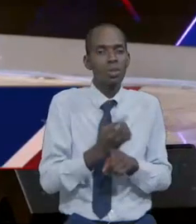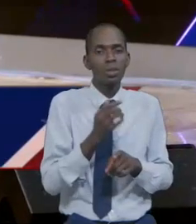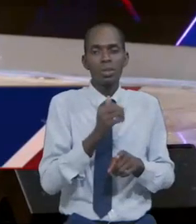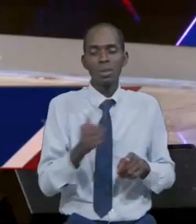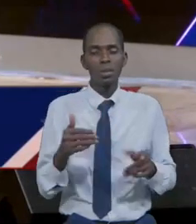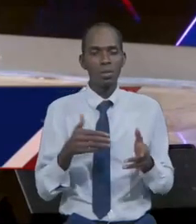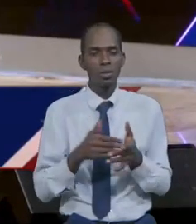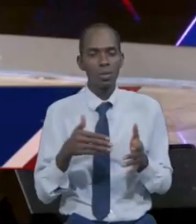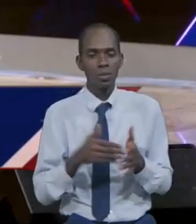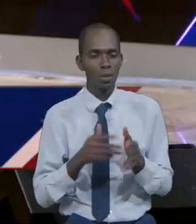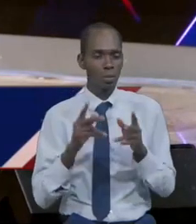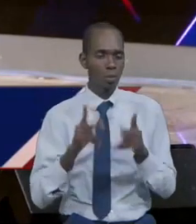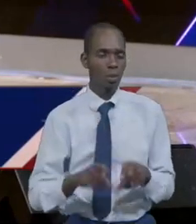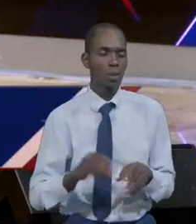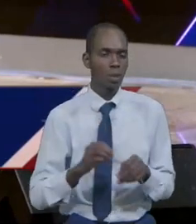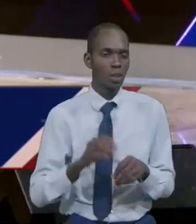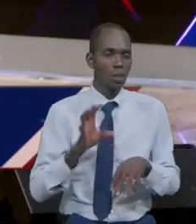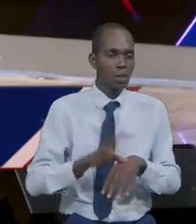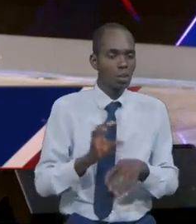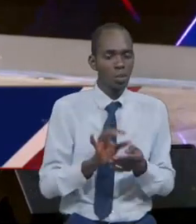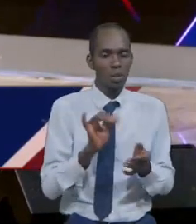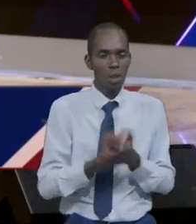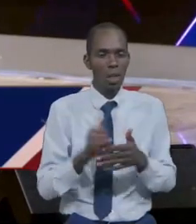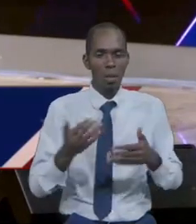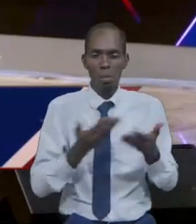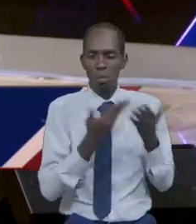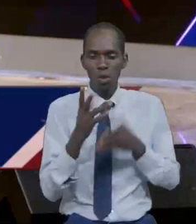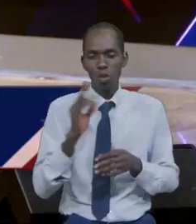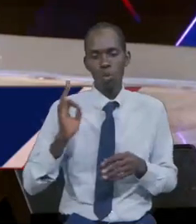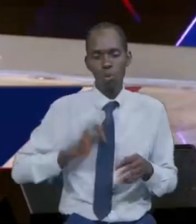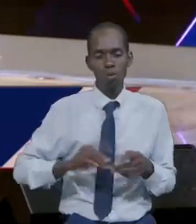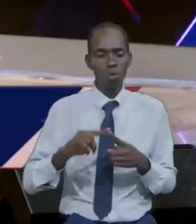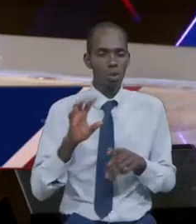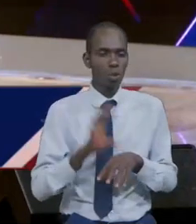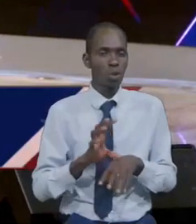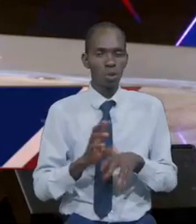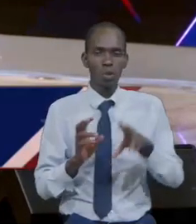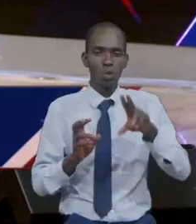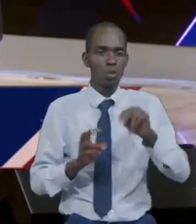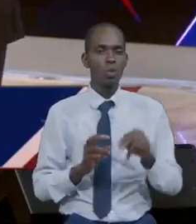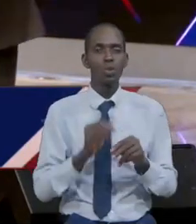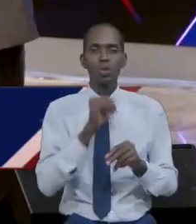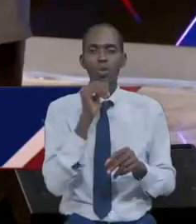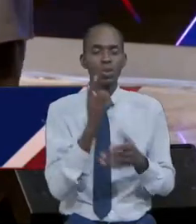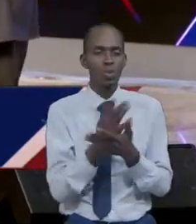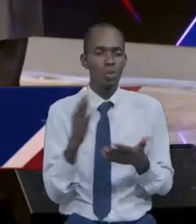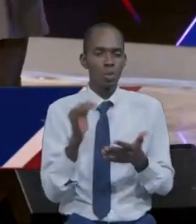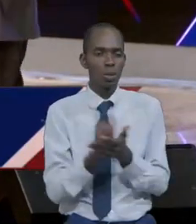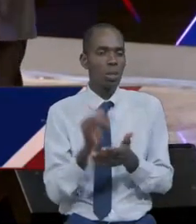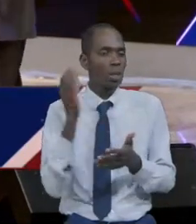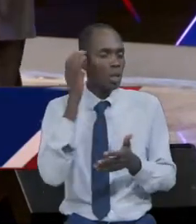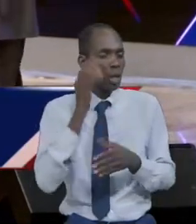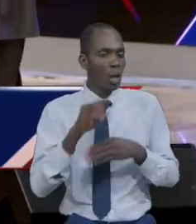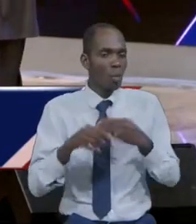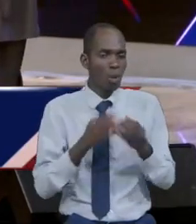un chrétien nominal, celui qui vient à l'église, qui écoute seulement la parole et ne prie pas et ne fait rien de la parole. Mais nous parlons